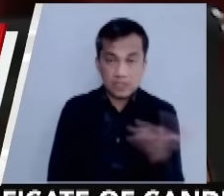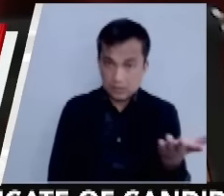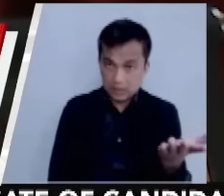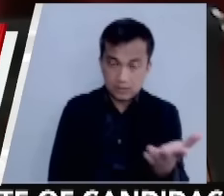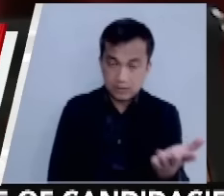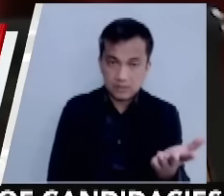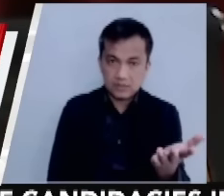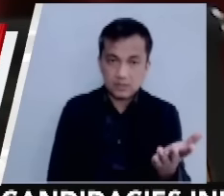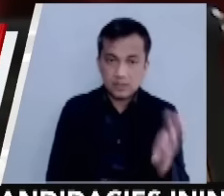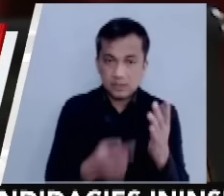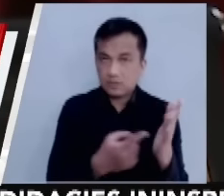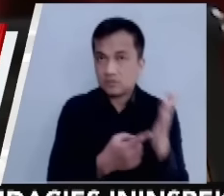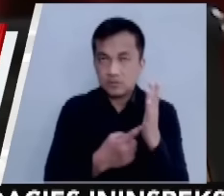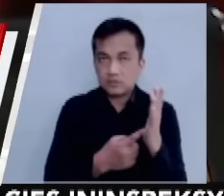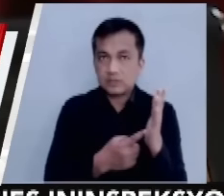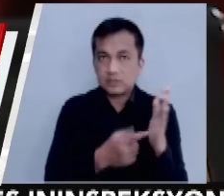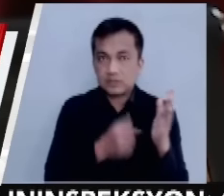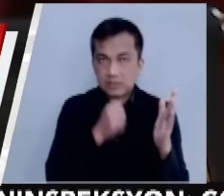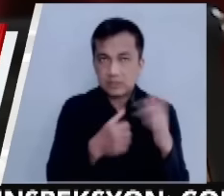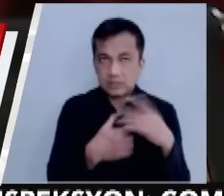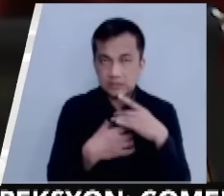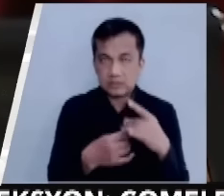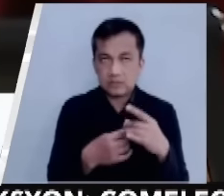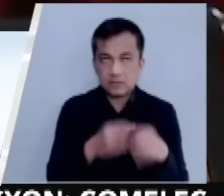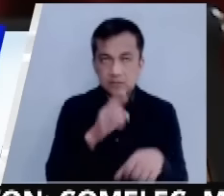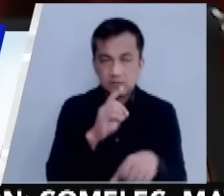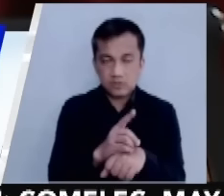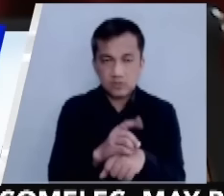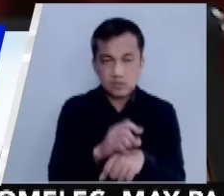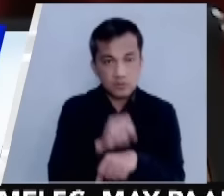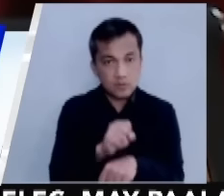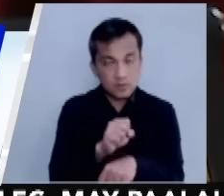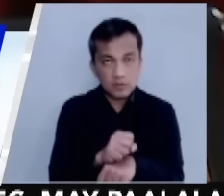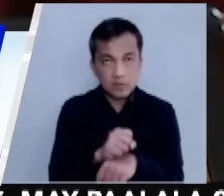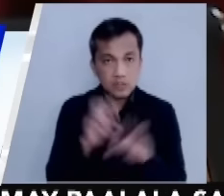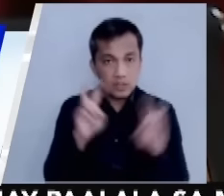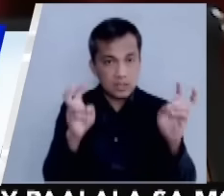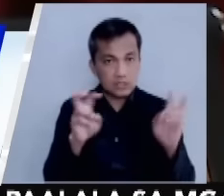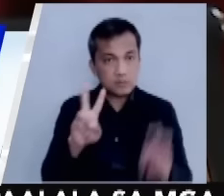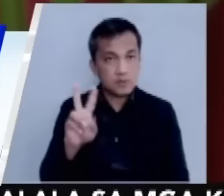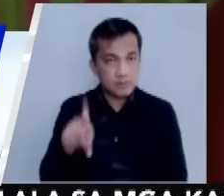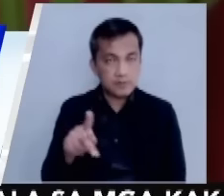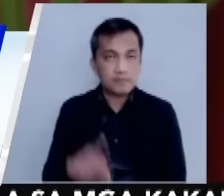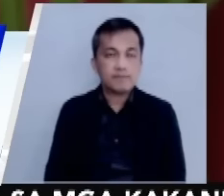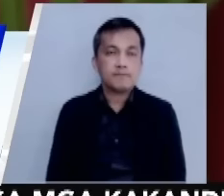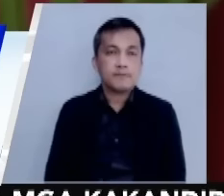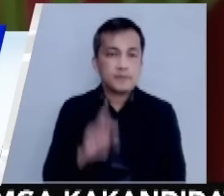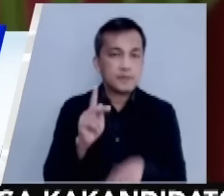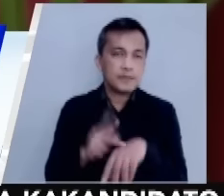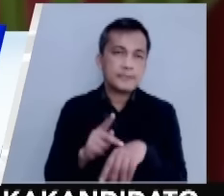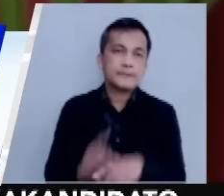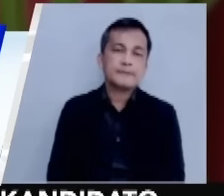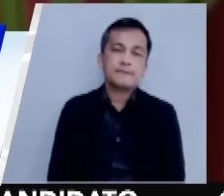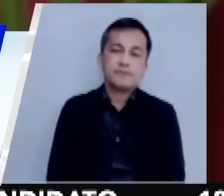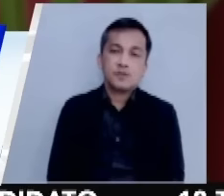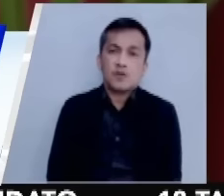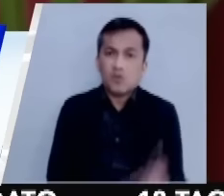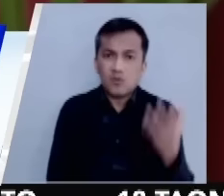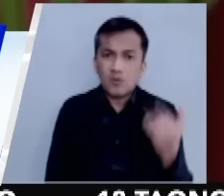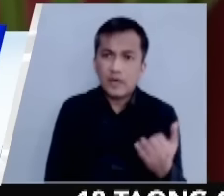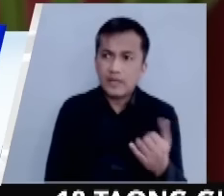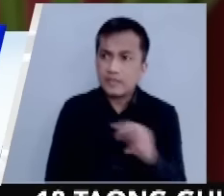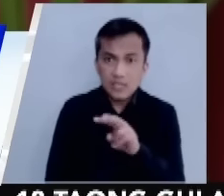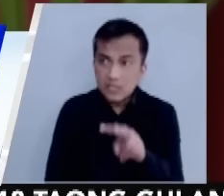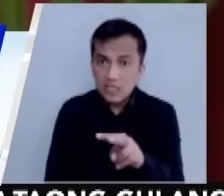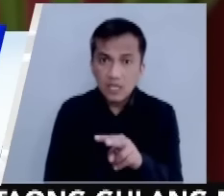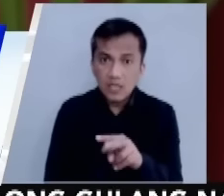interested with her duties and functions as the Vice President of the Philippines. Kasi nakikita natin eh, hindi